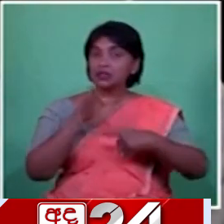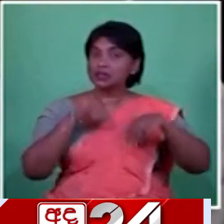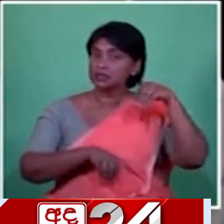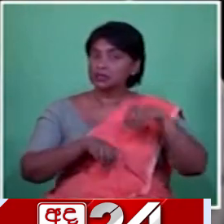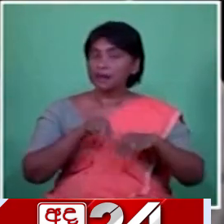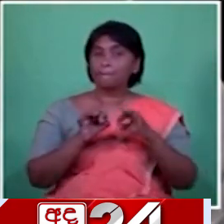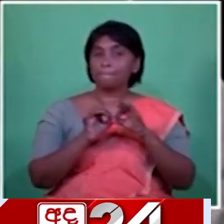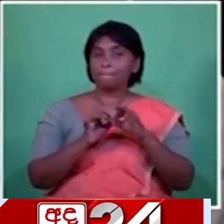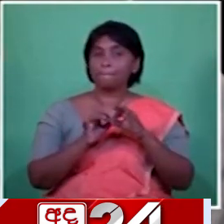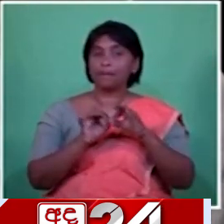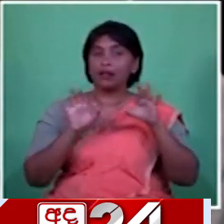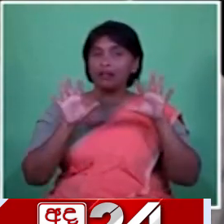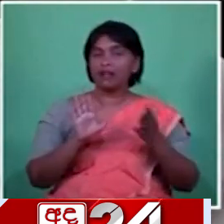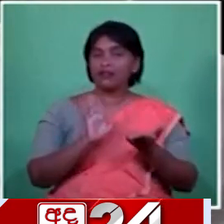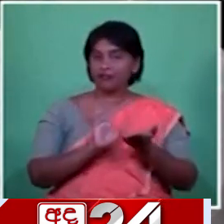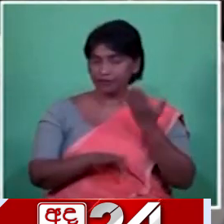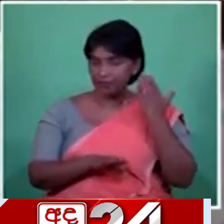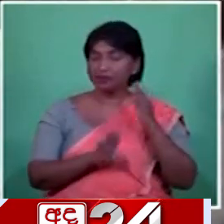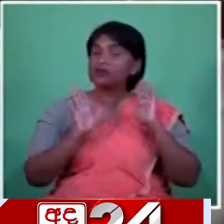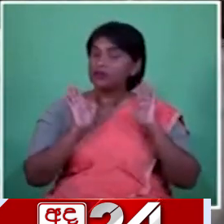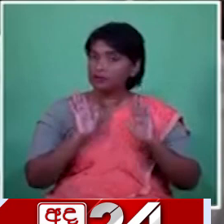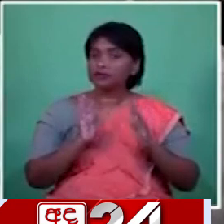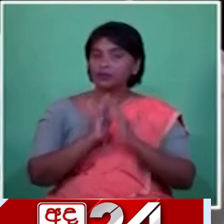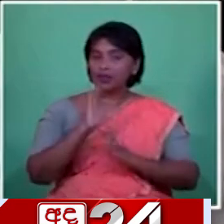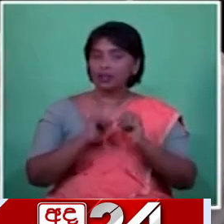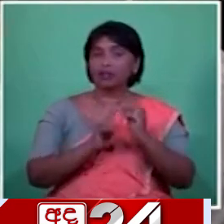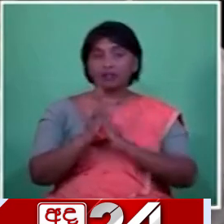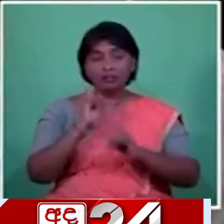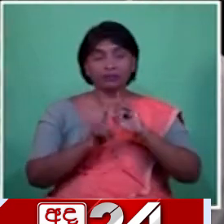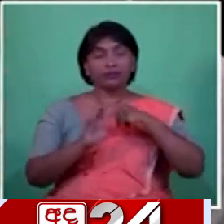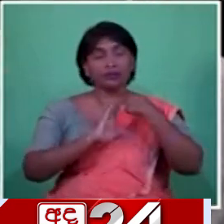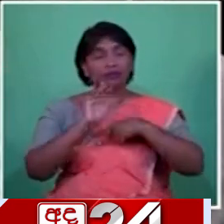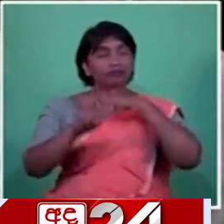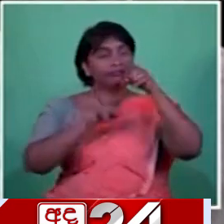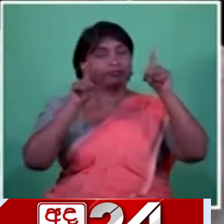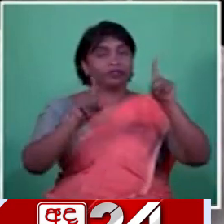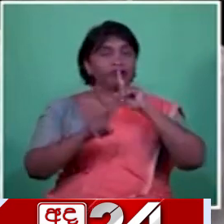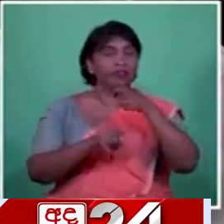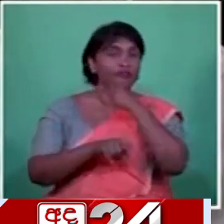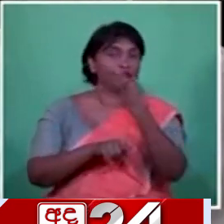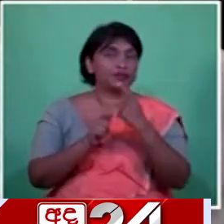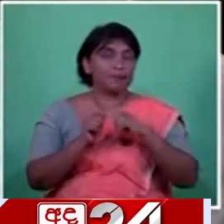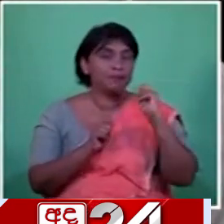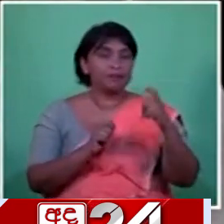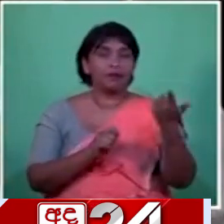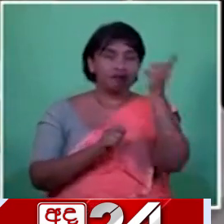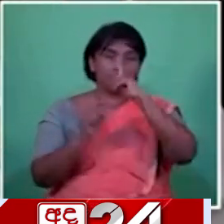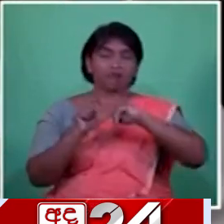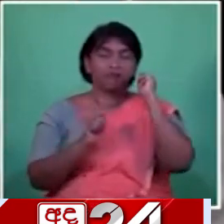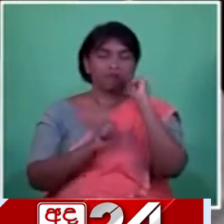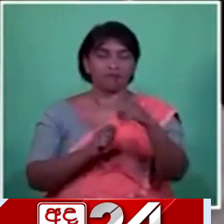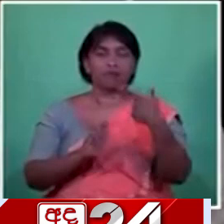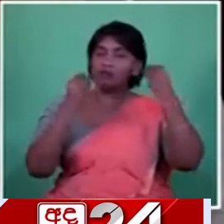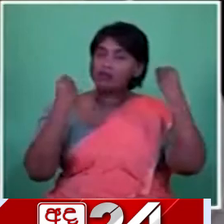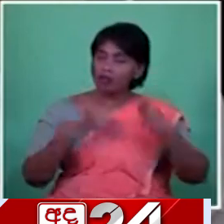නම් රුපියල් බිලියන 10ක් විතර යන්නේ. නමුත් මන්ත්‍රීවරු ඇමතිවරු රට වටේම ගිහිල්ලා කියනවා විශ්‍රාම වැටුප් ගෙවන්න බෑ, වැටුප් ගෙවන්න බෑ,